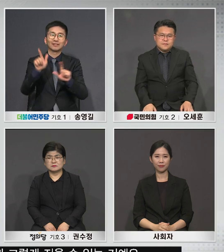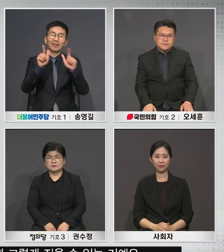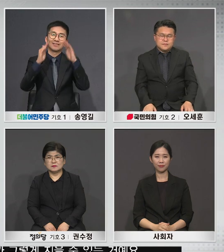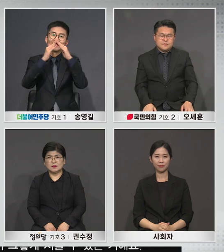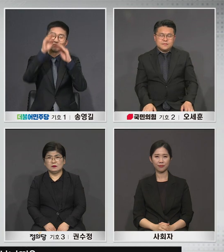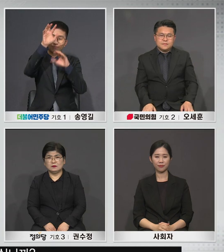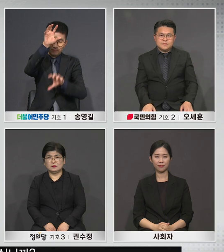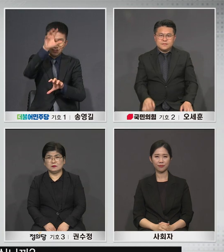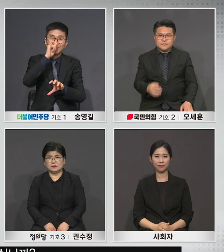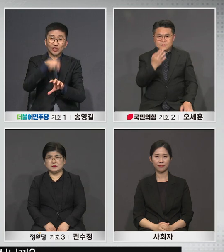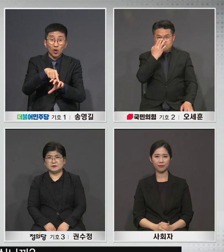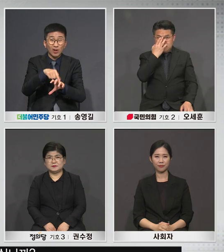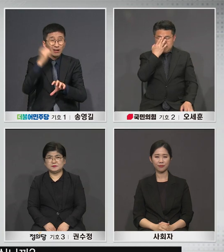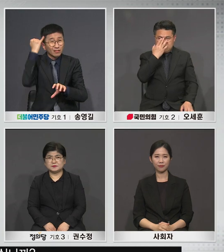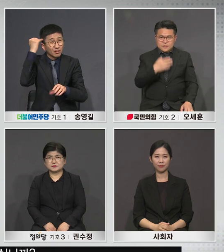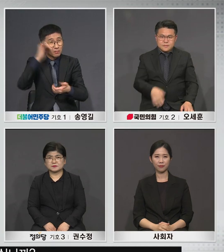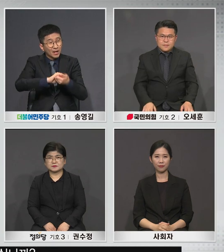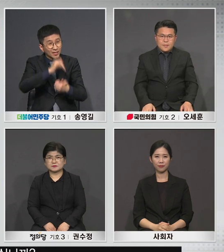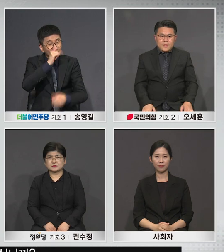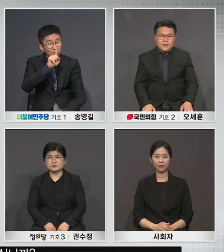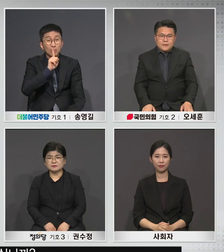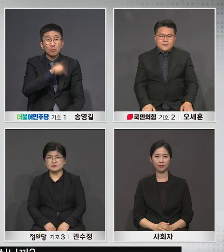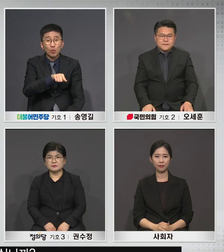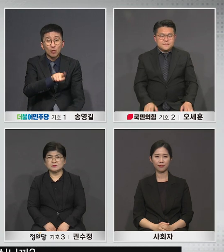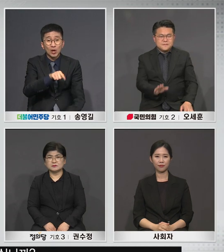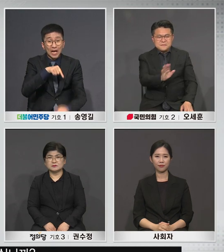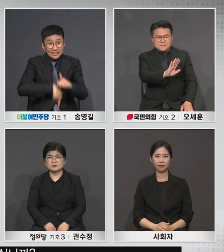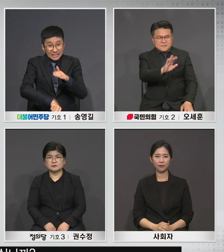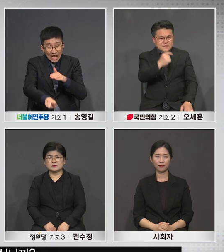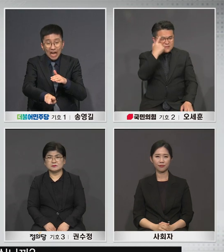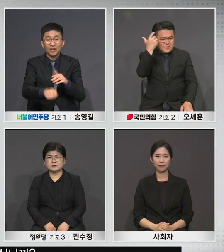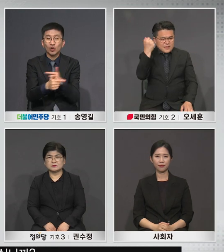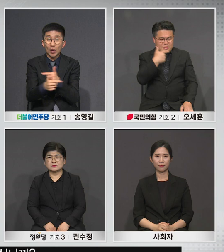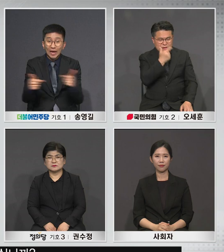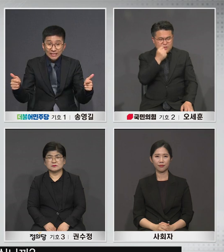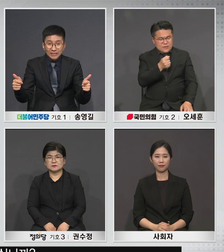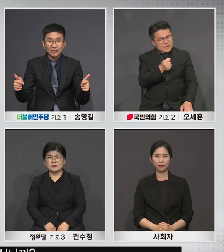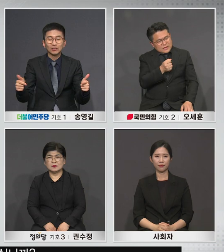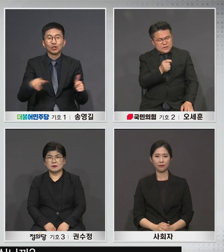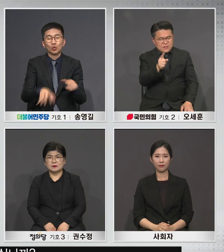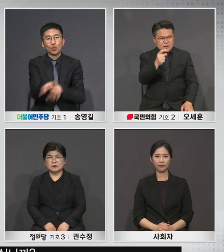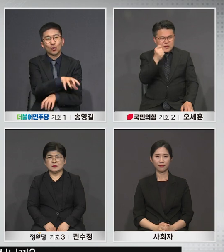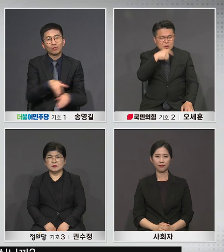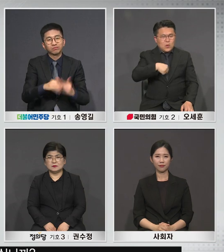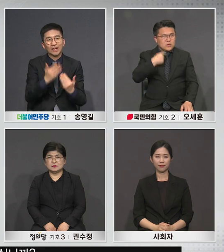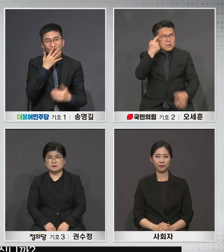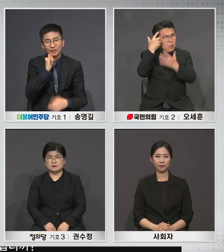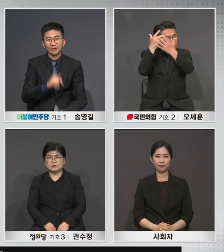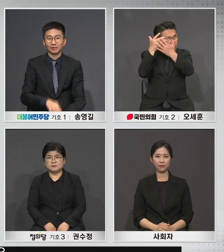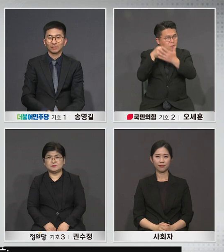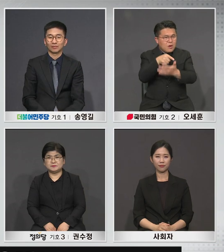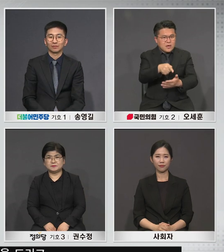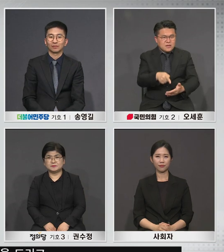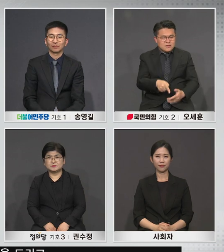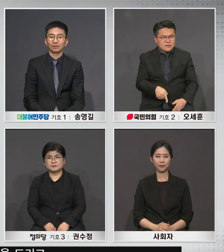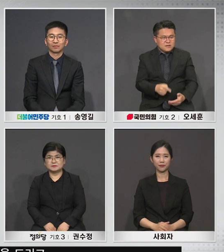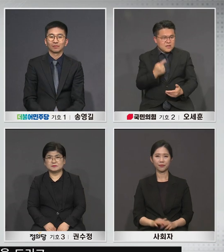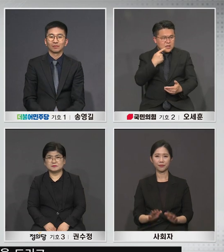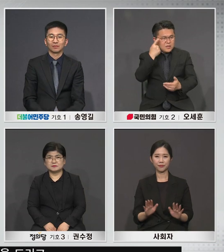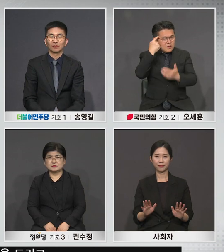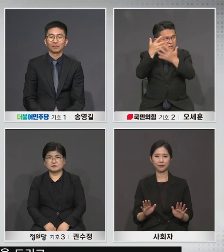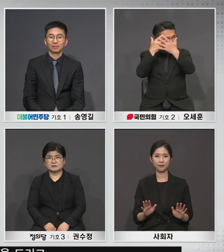상상력이 빈곤이 날마는 것은 제가 보기에는 상상력이 빈곤이 아니라 공상하시는 겁니다. 공상을 지나쳐서